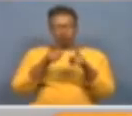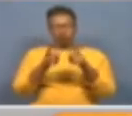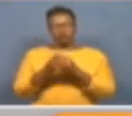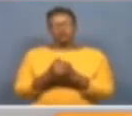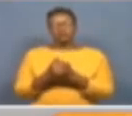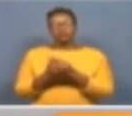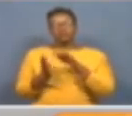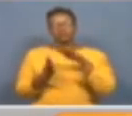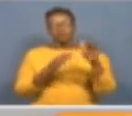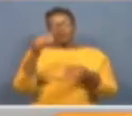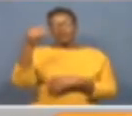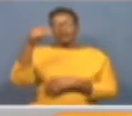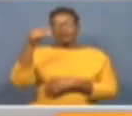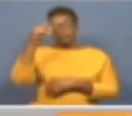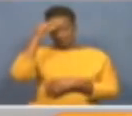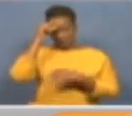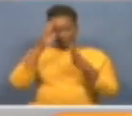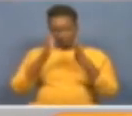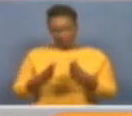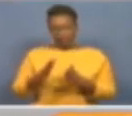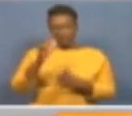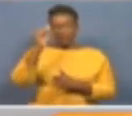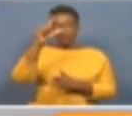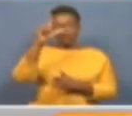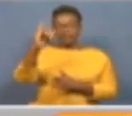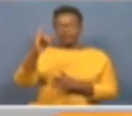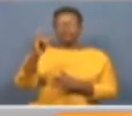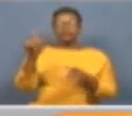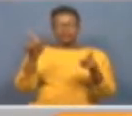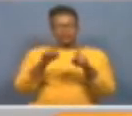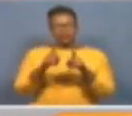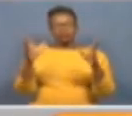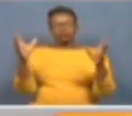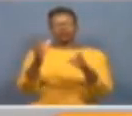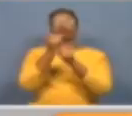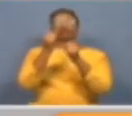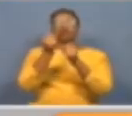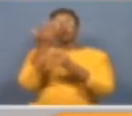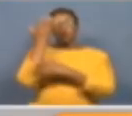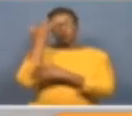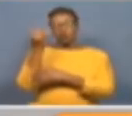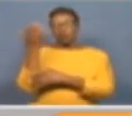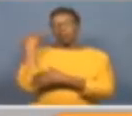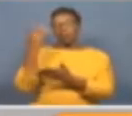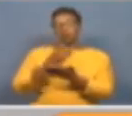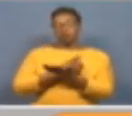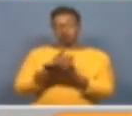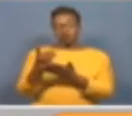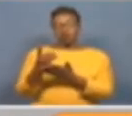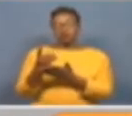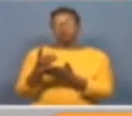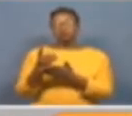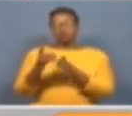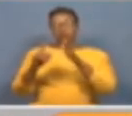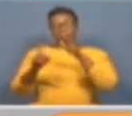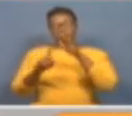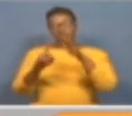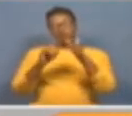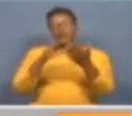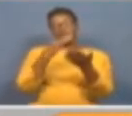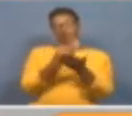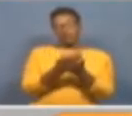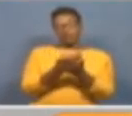Gavana wa Garissa Ali Korane leo pia ametiwa mbaroni kuhusiana na kisa cha juma lililopita ambapo aliyekuwa waziri wa fedha katika kaunti